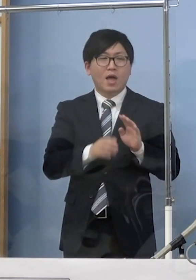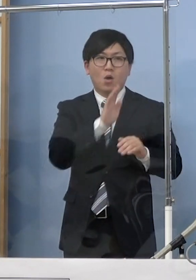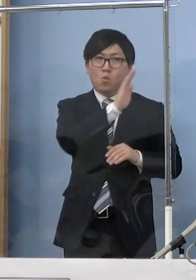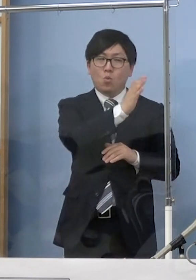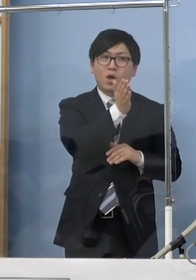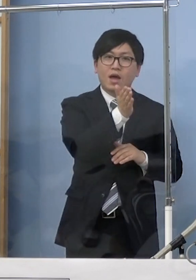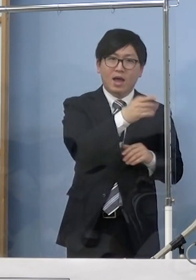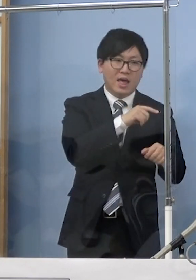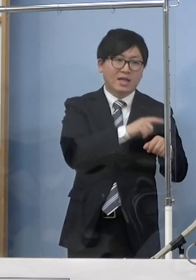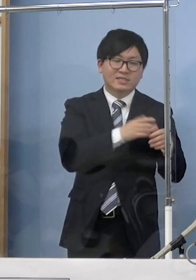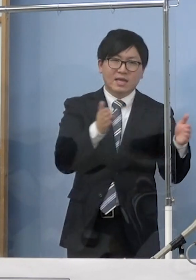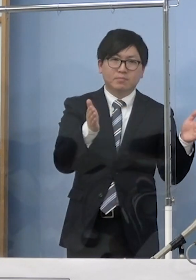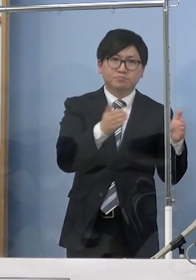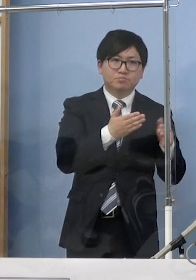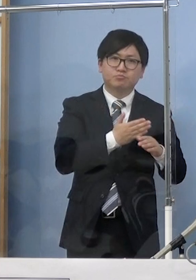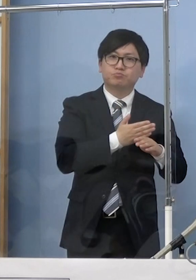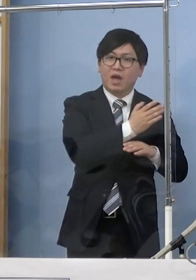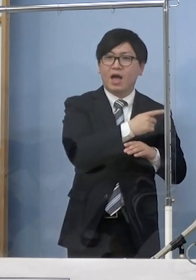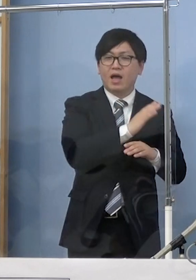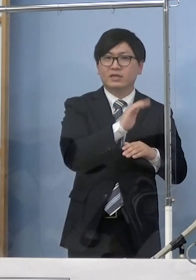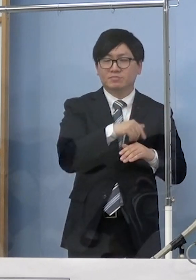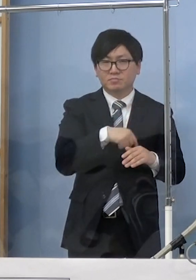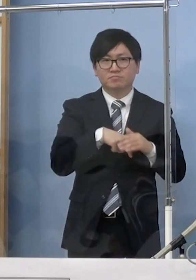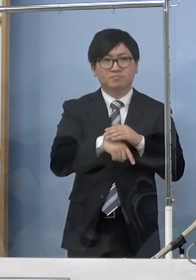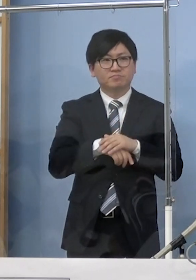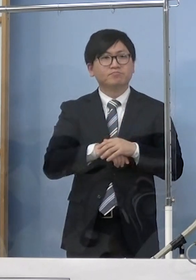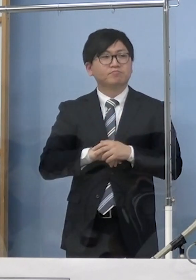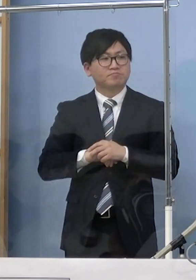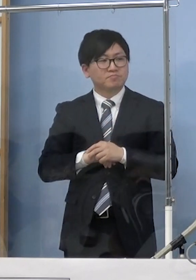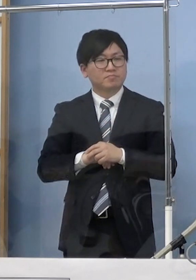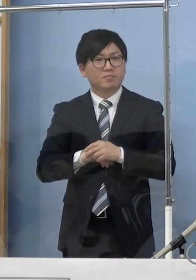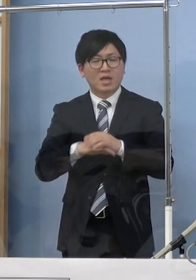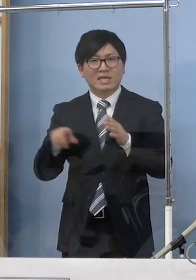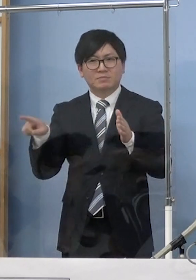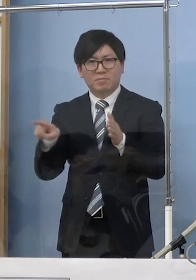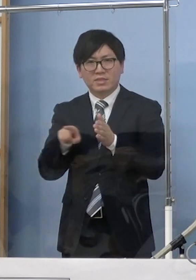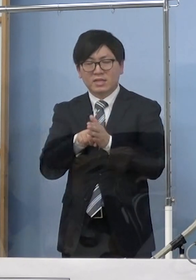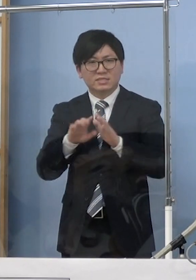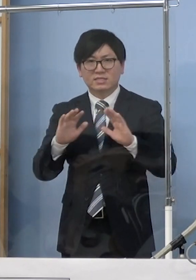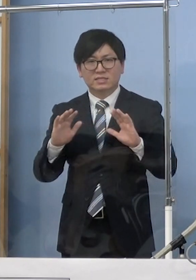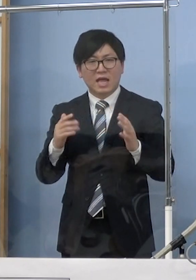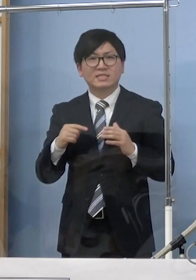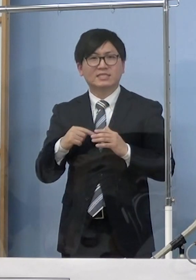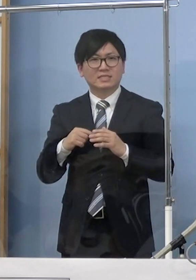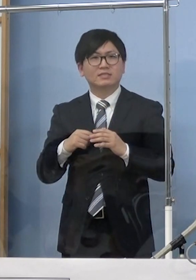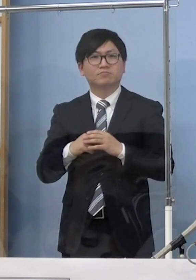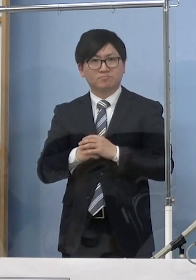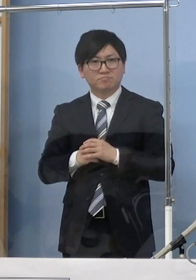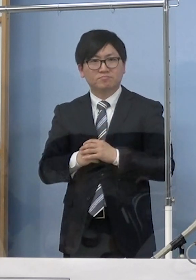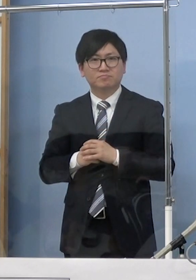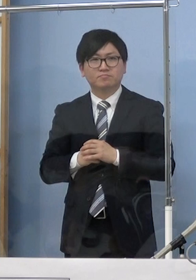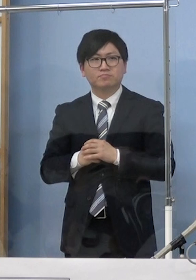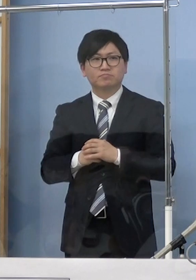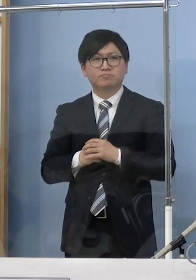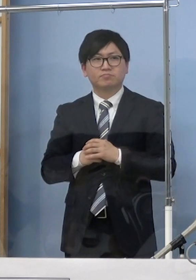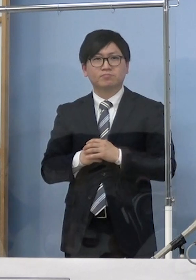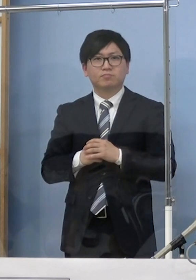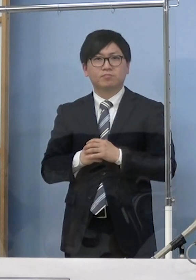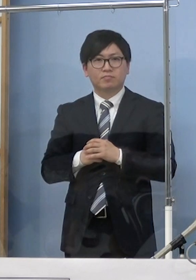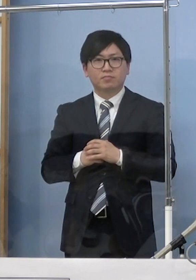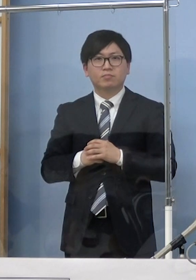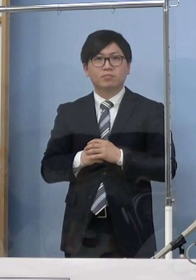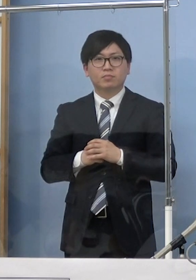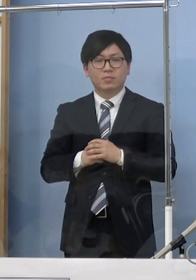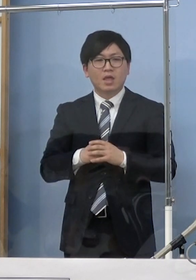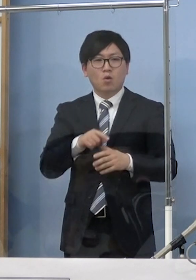まあ、こうしたことからいきますとこれまでにないということで、あえてこれからはこの部分発表でき